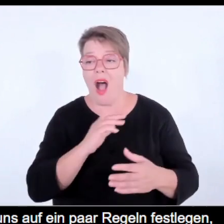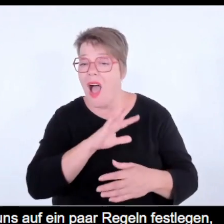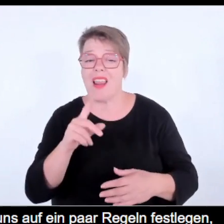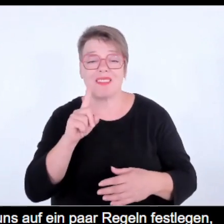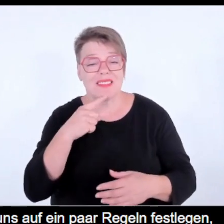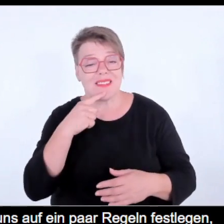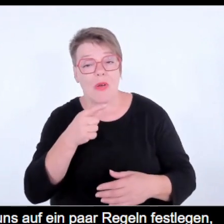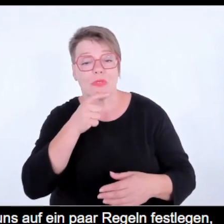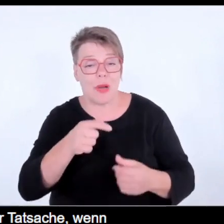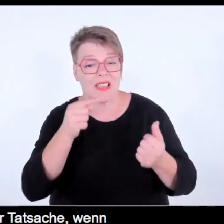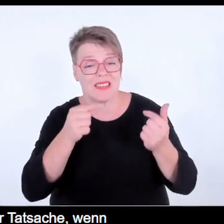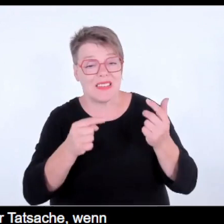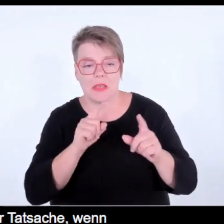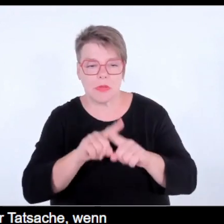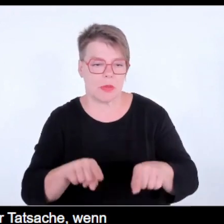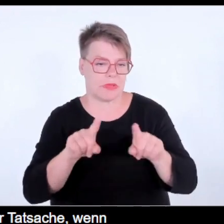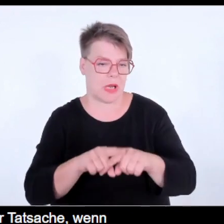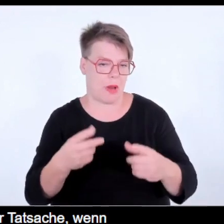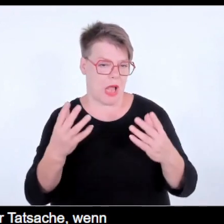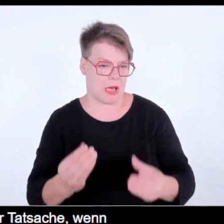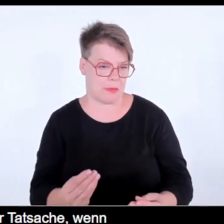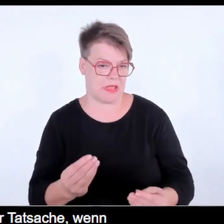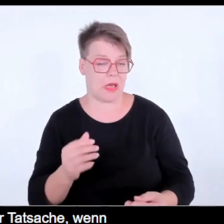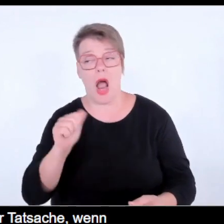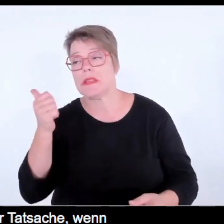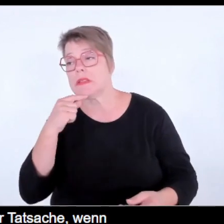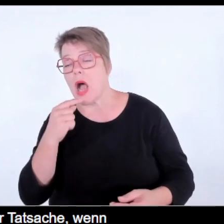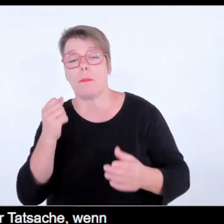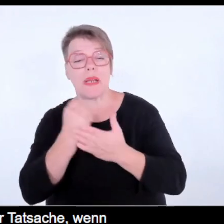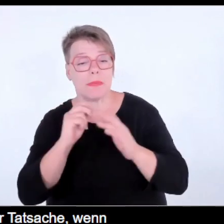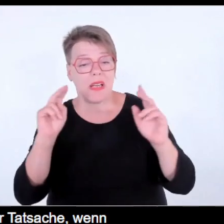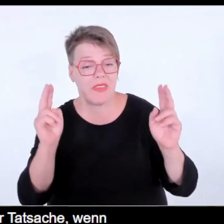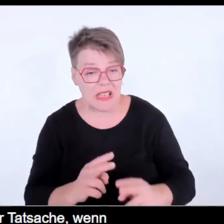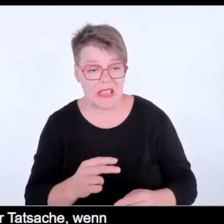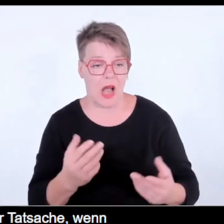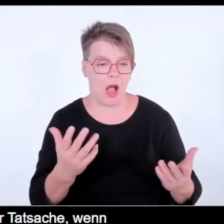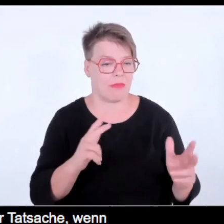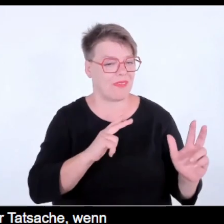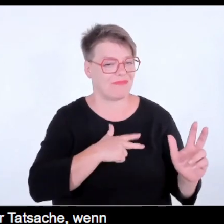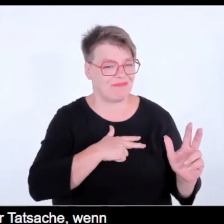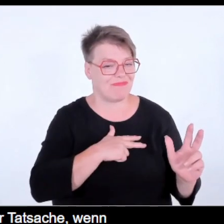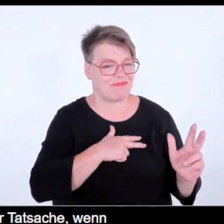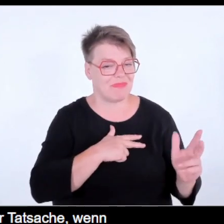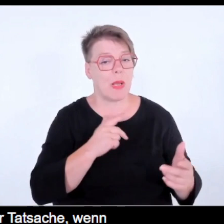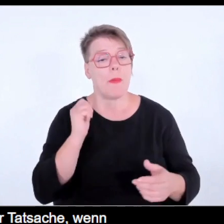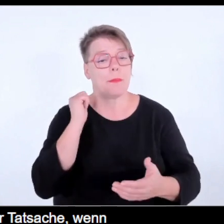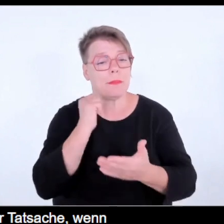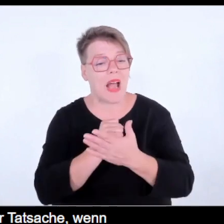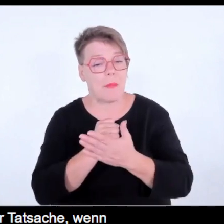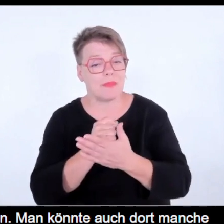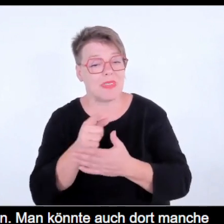große Potenziale. Wobei bei der Digitalisierung ist nicht unser Problem neue digitale Programme, sondern die Schnittstellen.